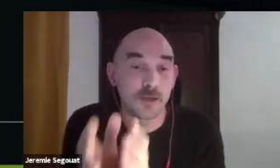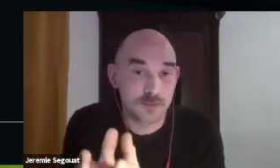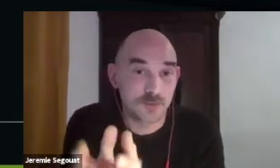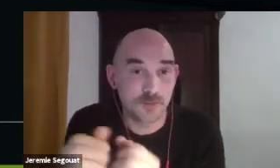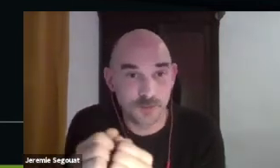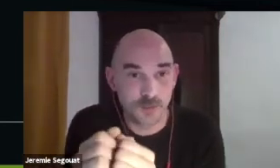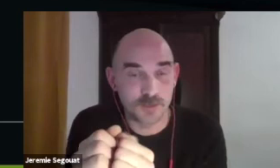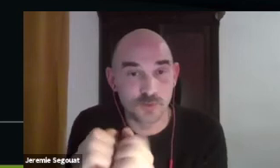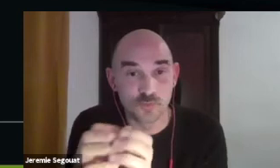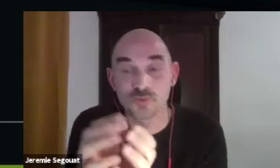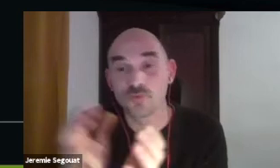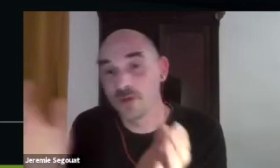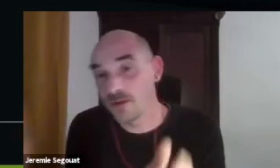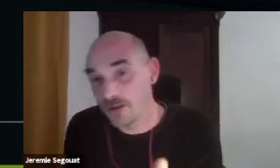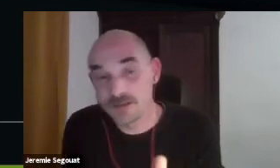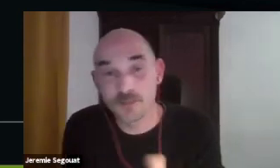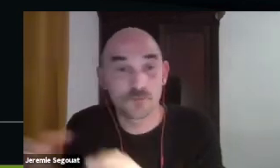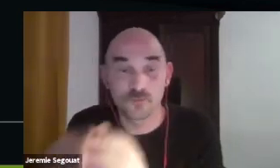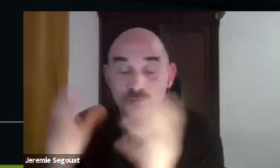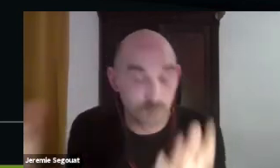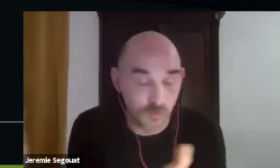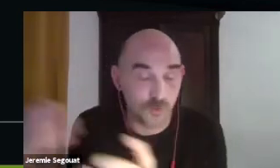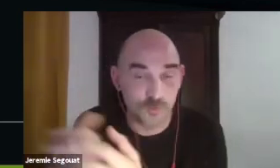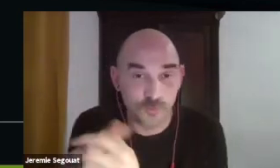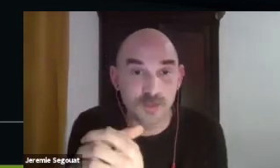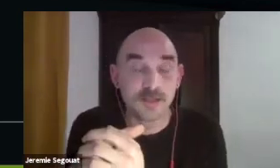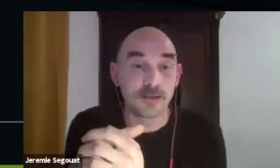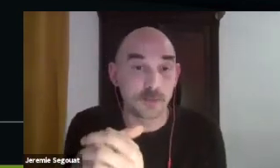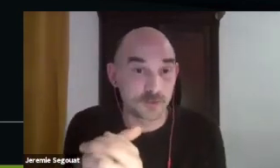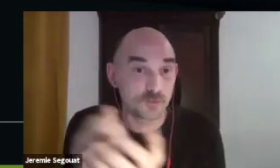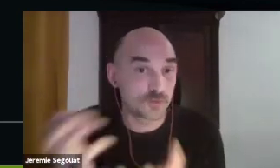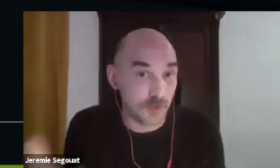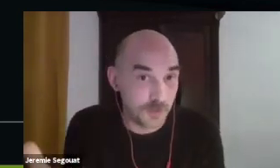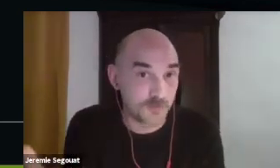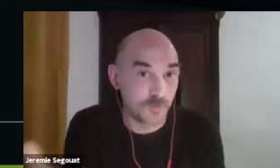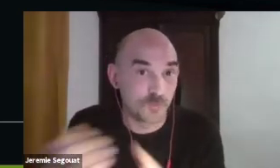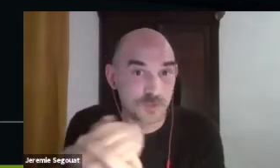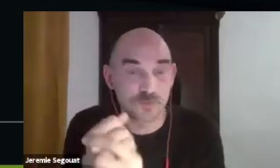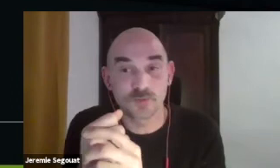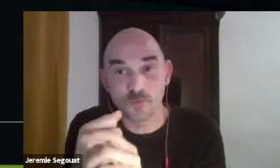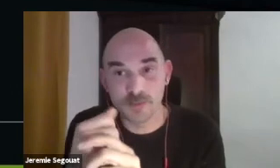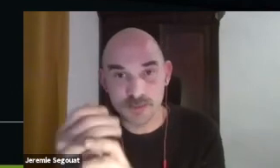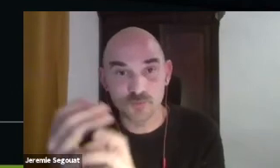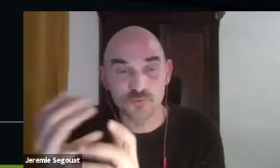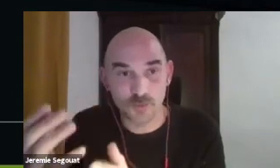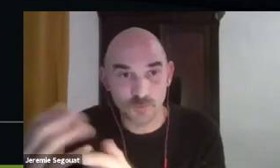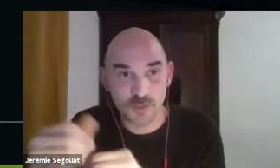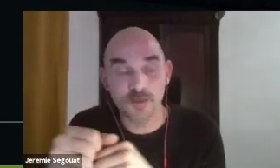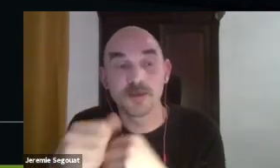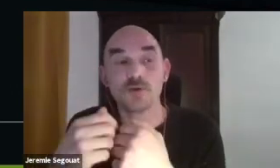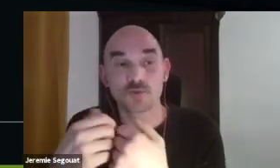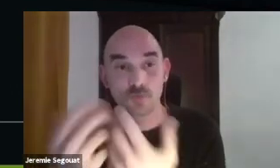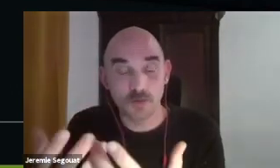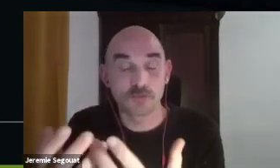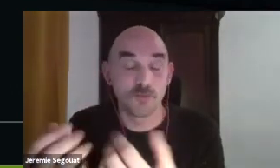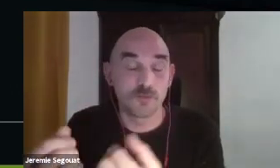se trouver à 1 cm de la personne ou se trouver à 10 mètres ou encore plus loin la personne ne saura pas où est-ce qu'on est donc on maintient toujours un contact